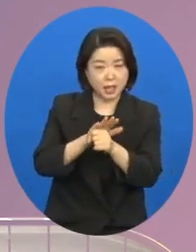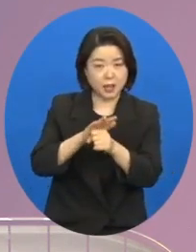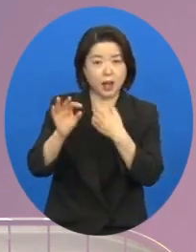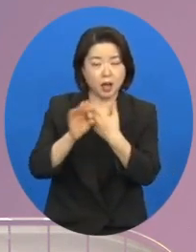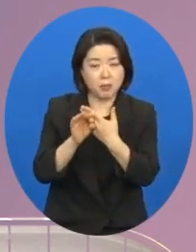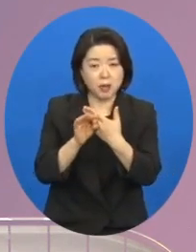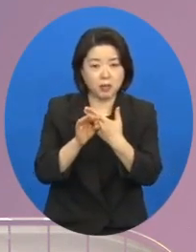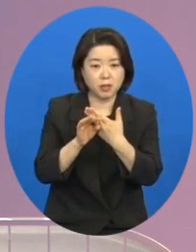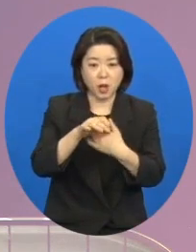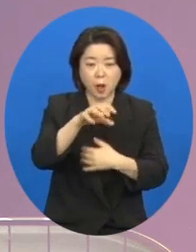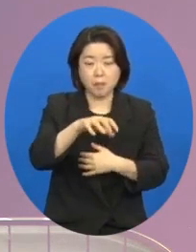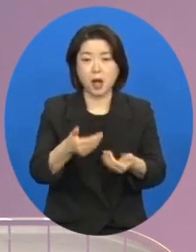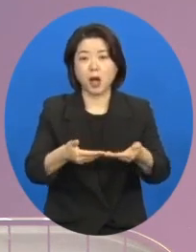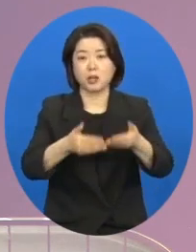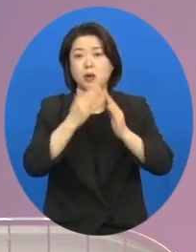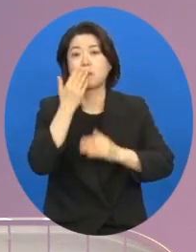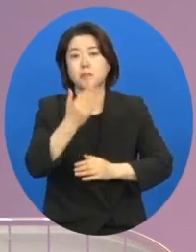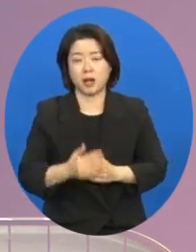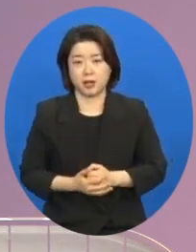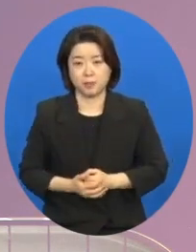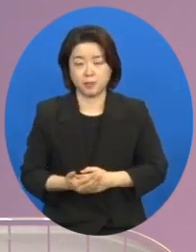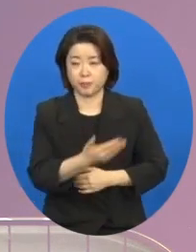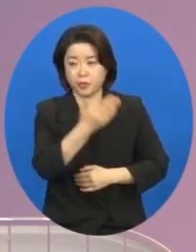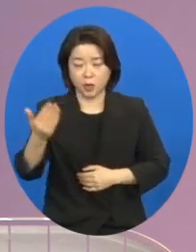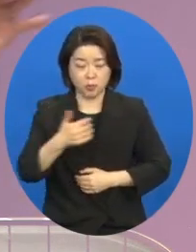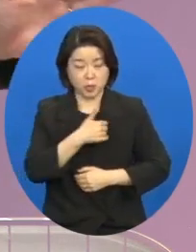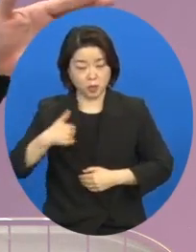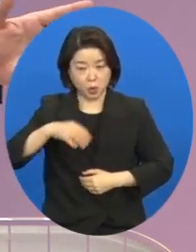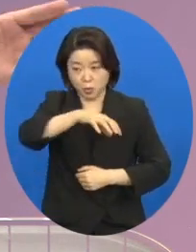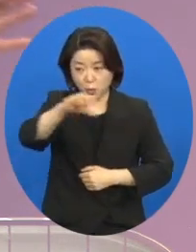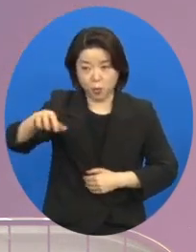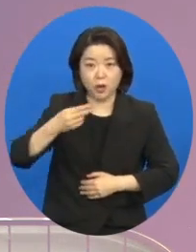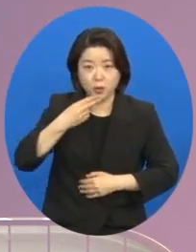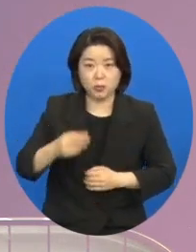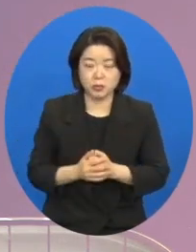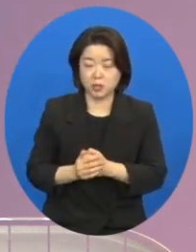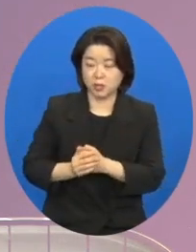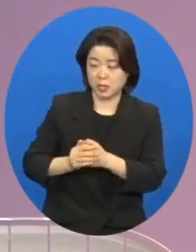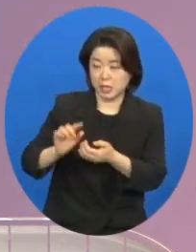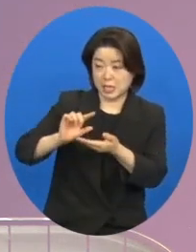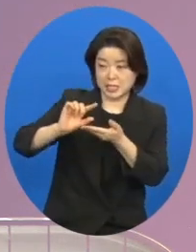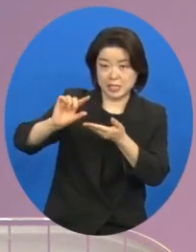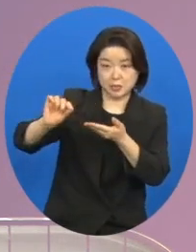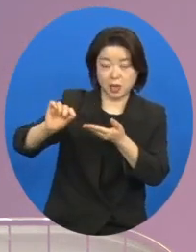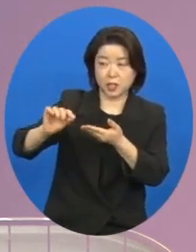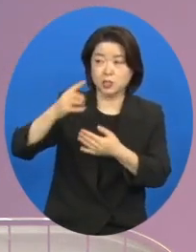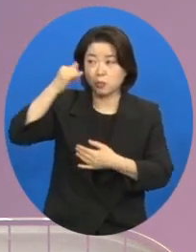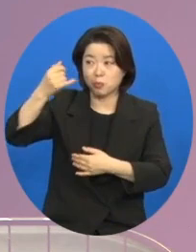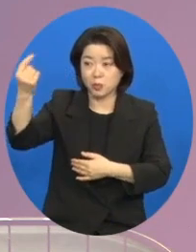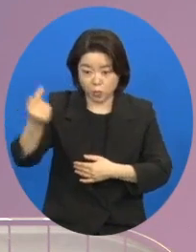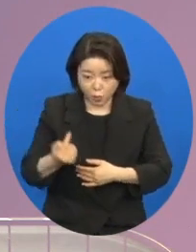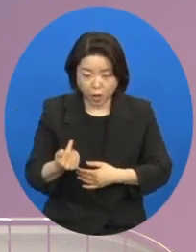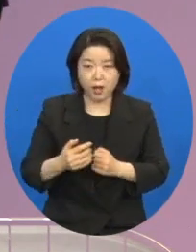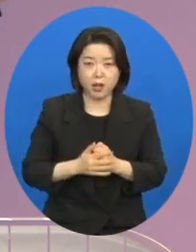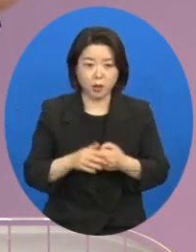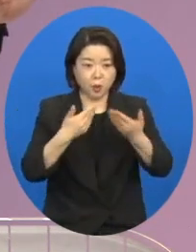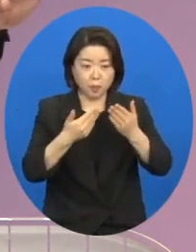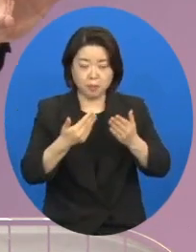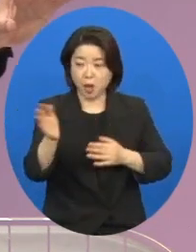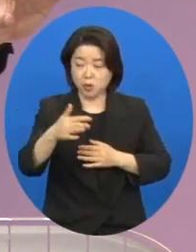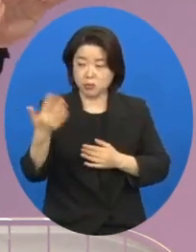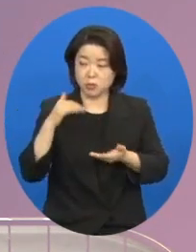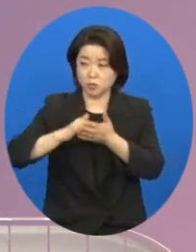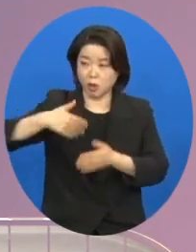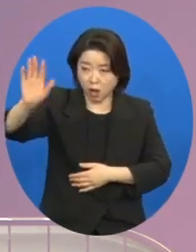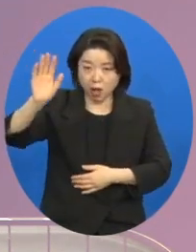무슨 얘기냐면 여러분 집에 여유 공간이 없어도요 지방에서 부모님이 오셨어요. 그러면 아, 이 방이 없으니까 돌아가세요